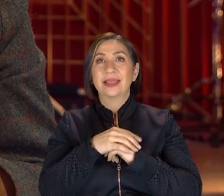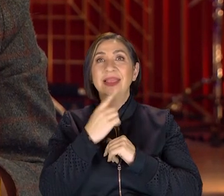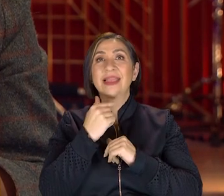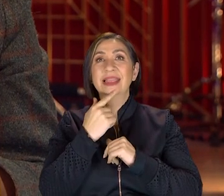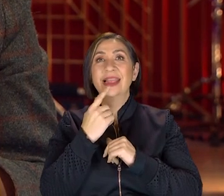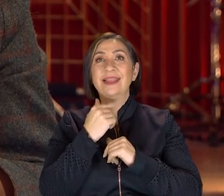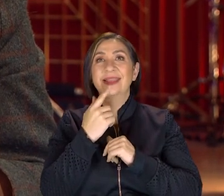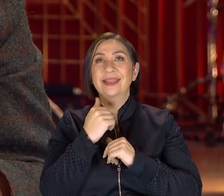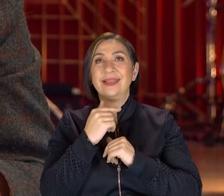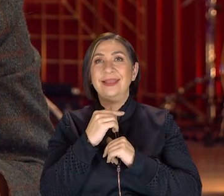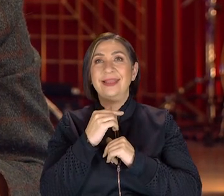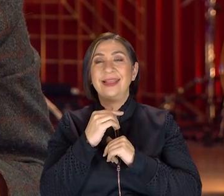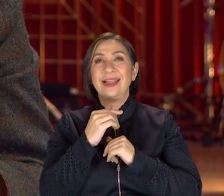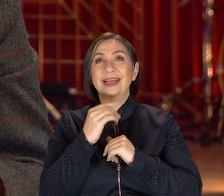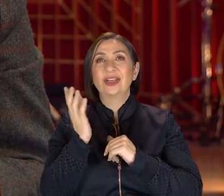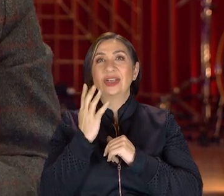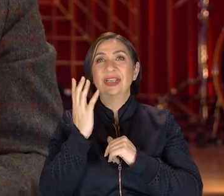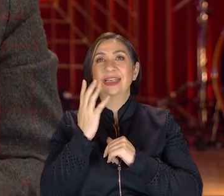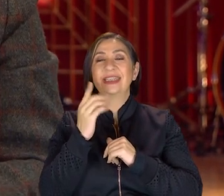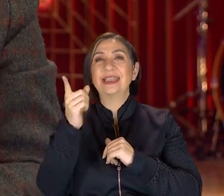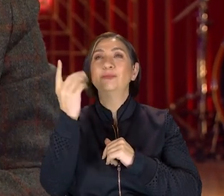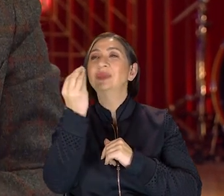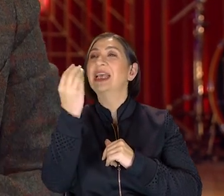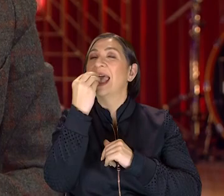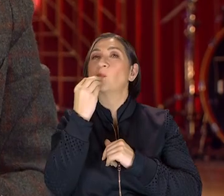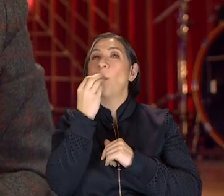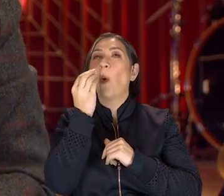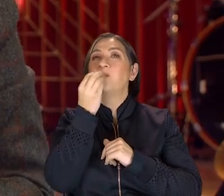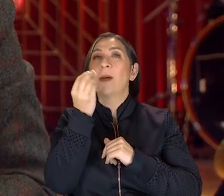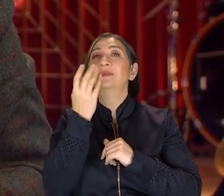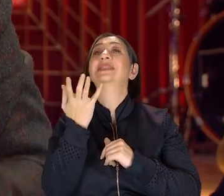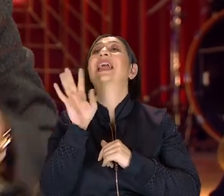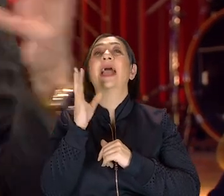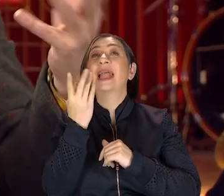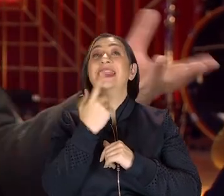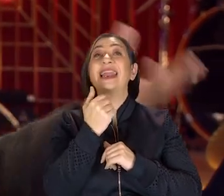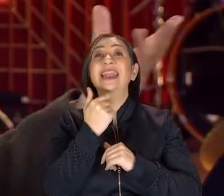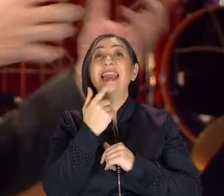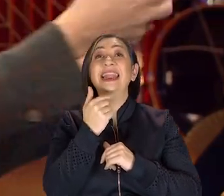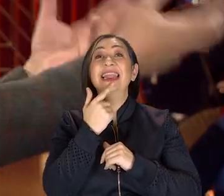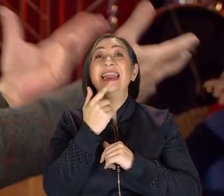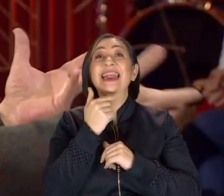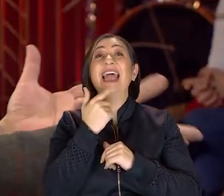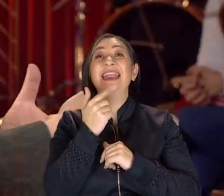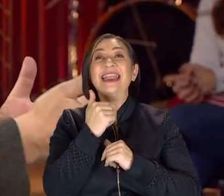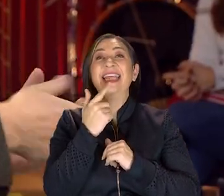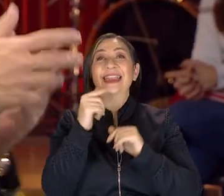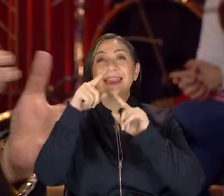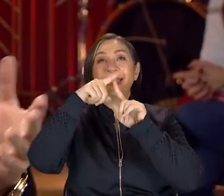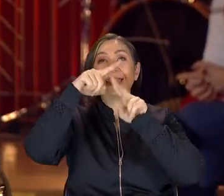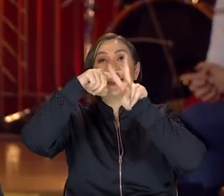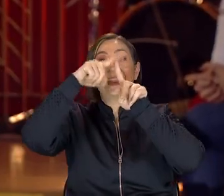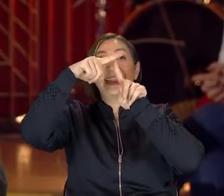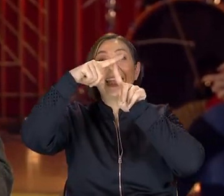alıyoruz. Neyine? Şeyini almış. Sen bir şey yiyerek söyleyeceksin. Nesini alıyorsun? Hayatın bir şey yok mu?